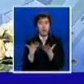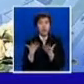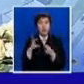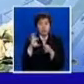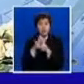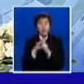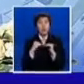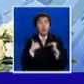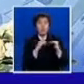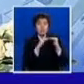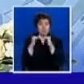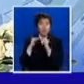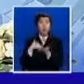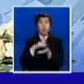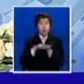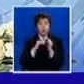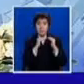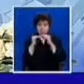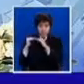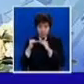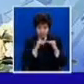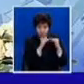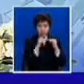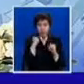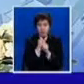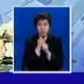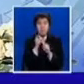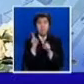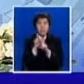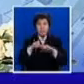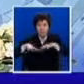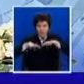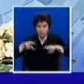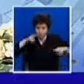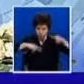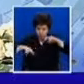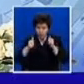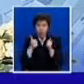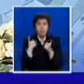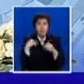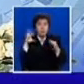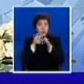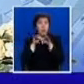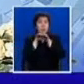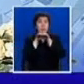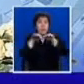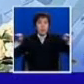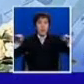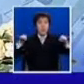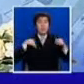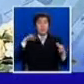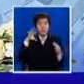ของธรรมาภิบาลครับขออภัยครับซึ่งอันนี้ก็จะมีการดำเนินการสร้างตัวชี้วัดเกี่ยวกับมาตรฐานเรื่องของ